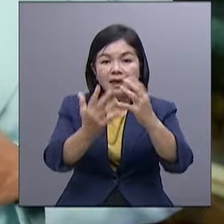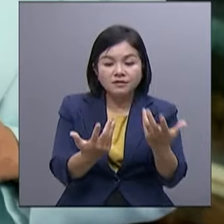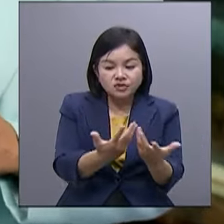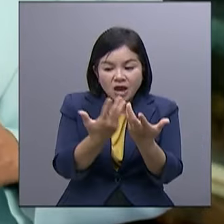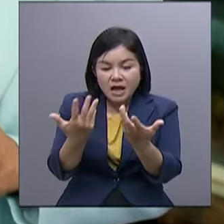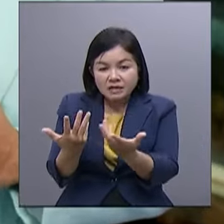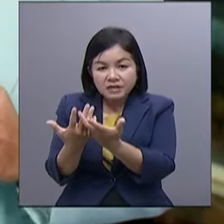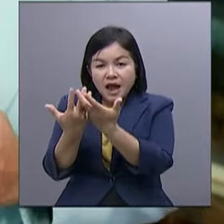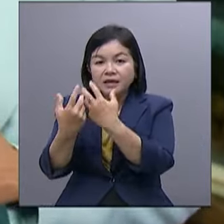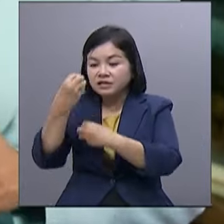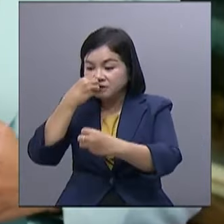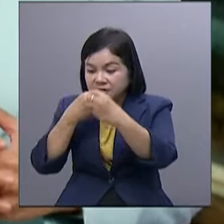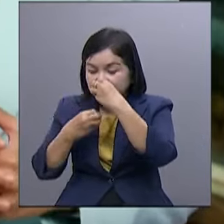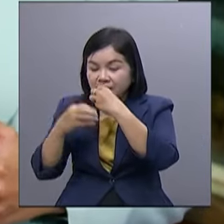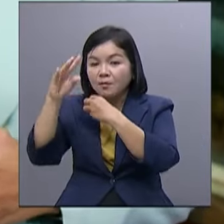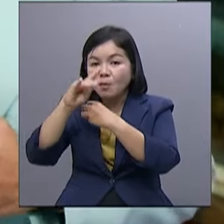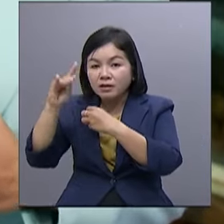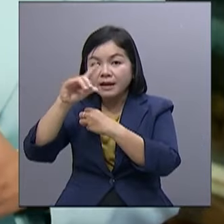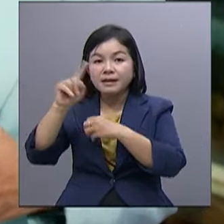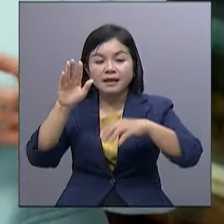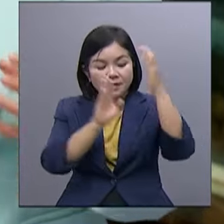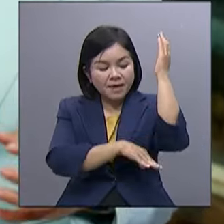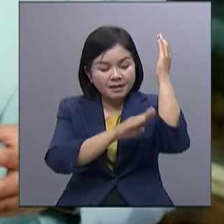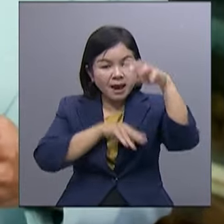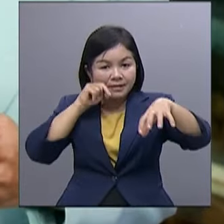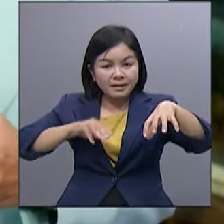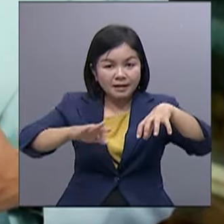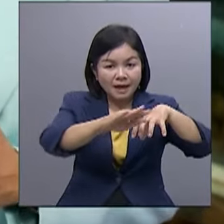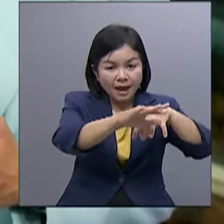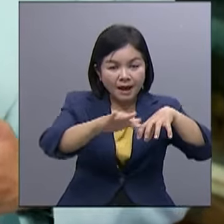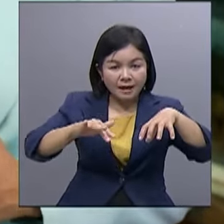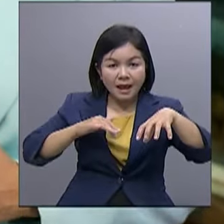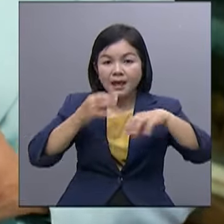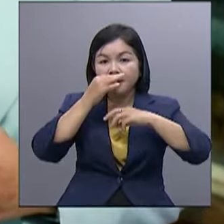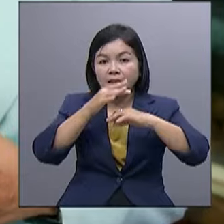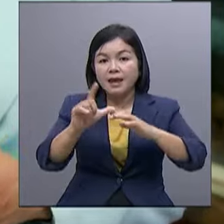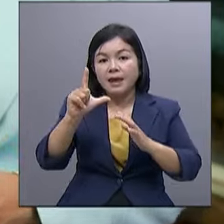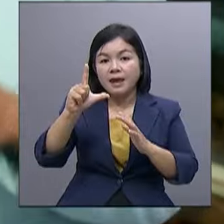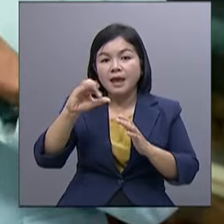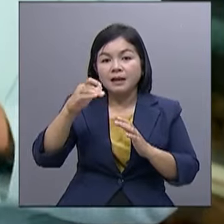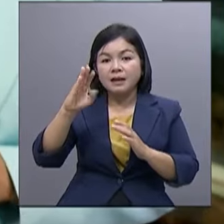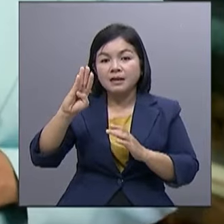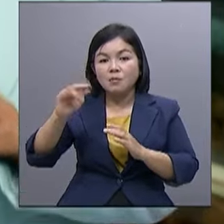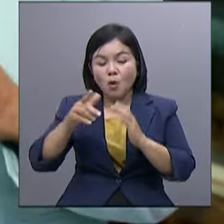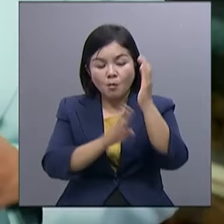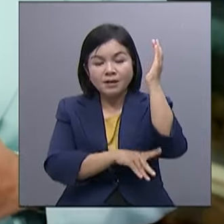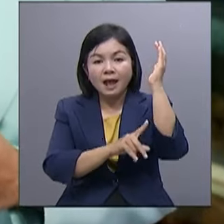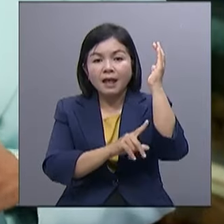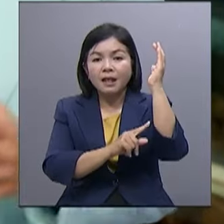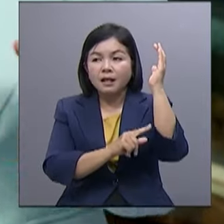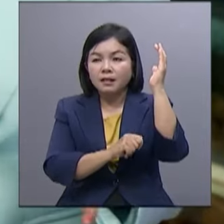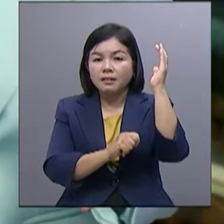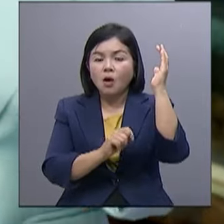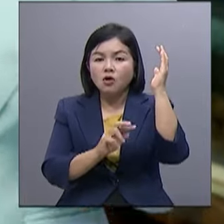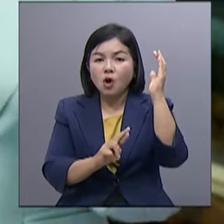สุดของประเทศไทยอย่างที่เกาะลิบงจังหวัดรังรวมไปถึงพื้นที่ใกล้เคียงนั้นพบว่าจำนวนวนญ้าทะเลน้อยลงทุก